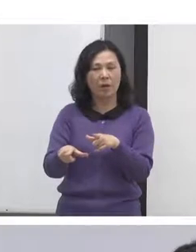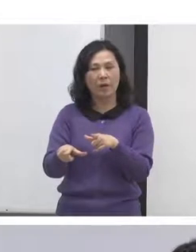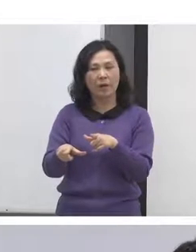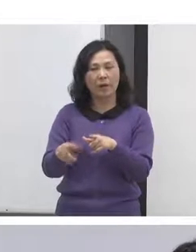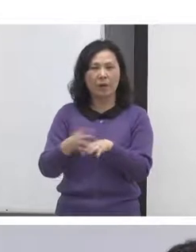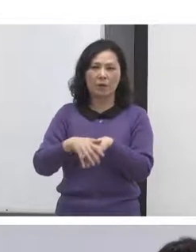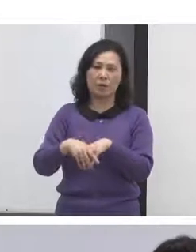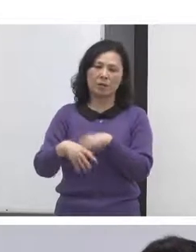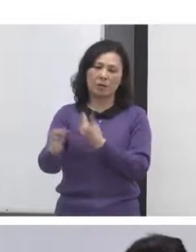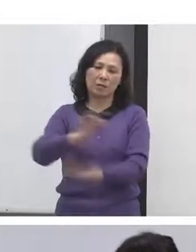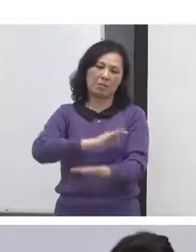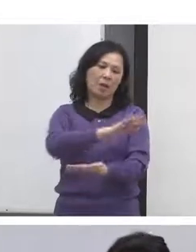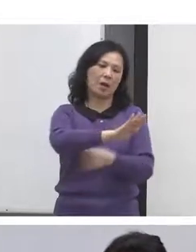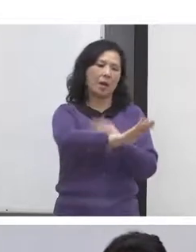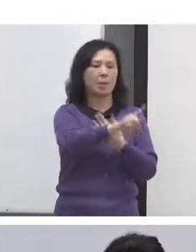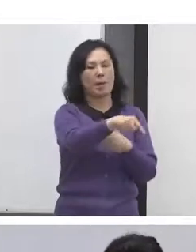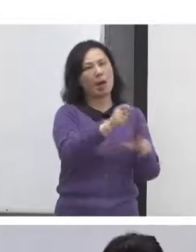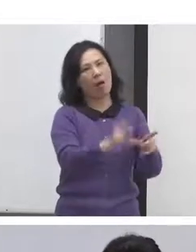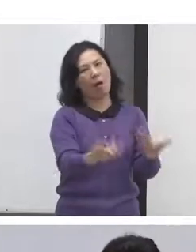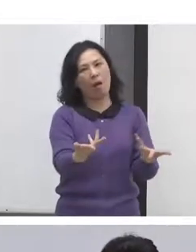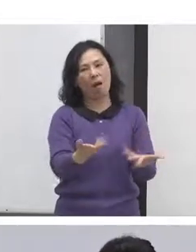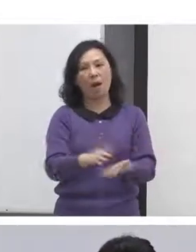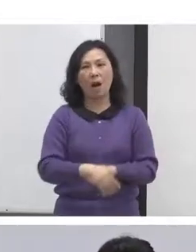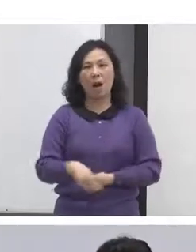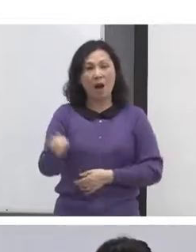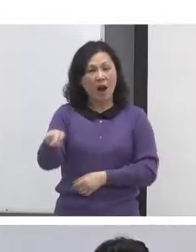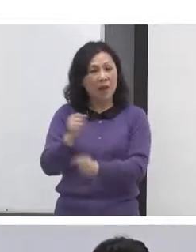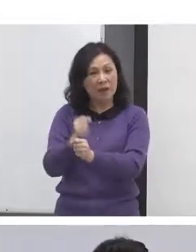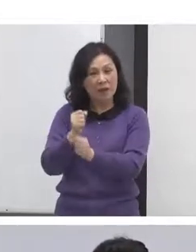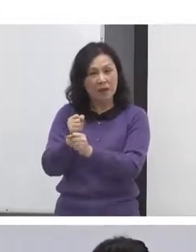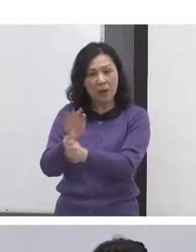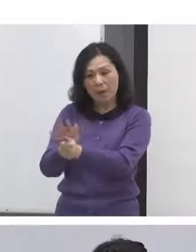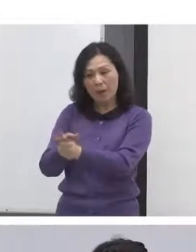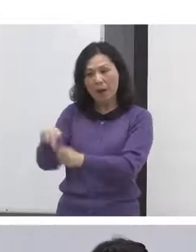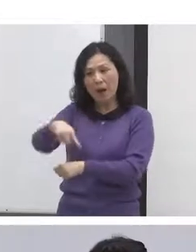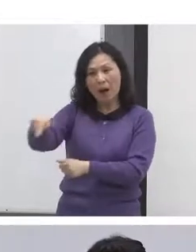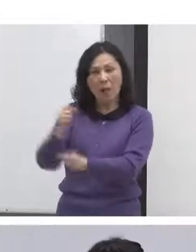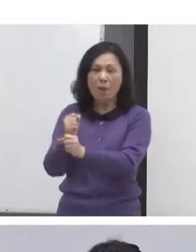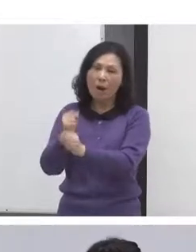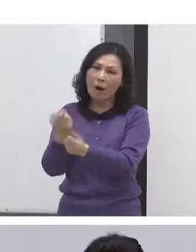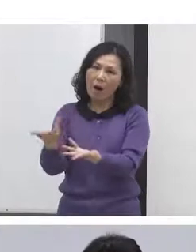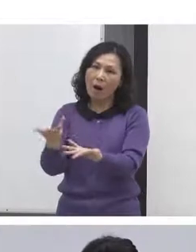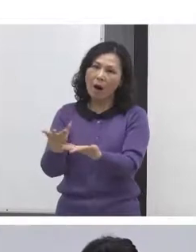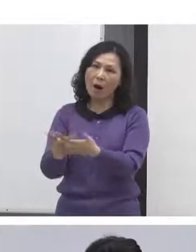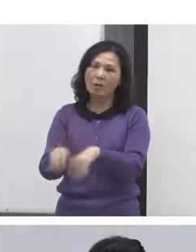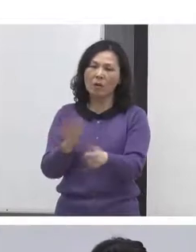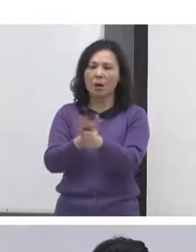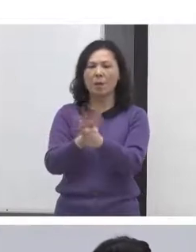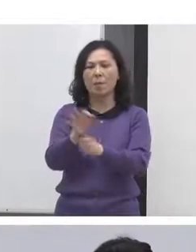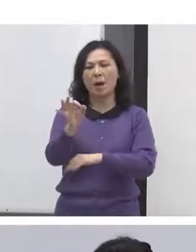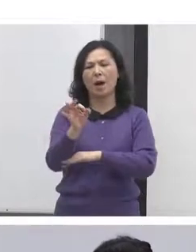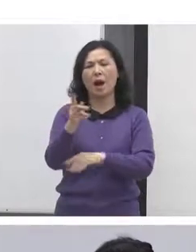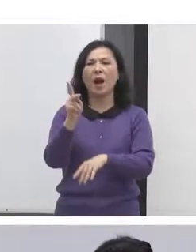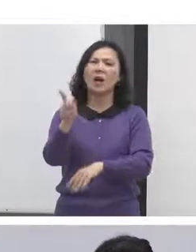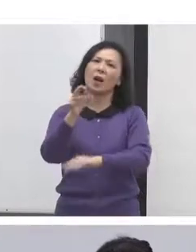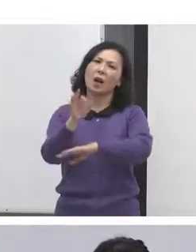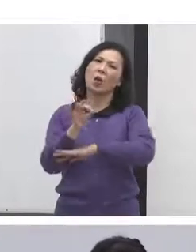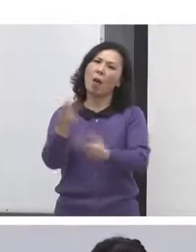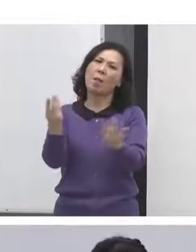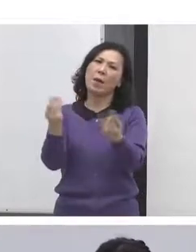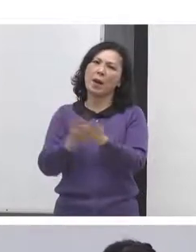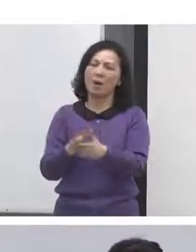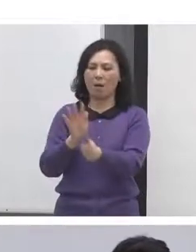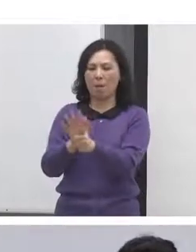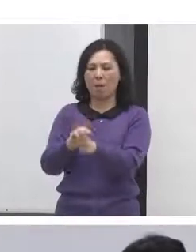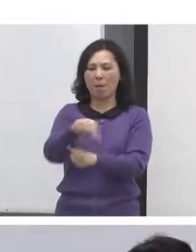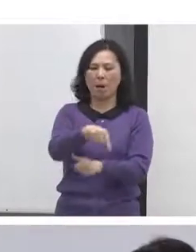是卖给了另外一家公司。那你的这些你做的工其实根本就没有帮助科学，而是帮助了某些人赚